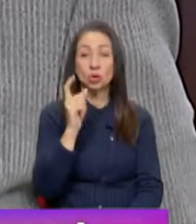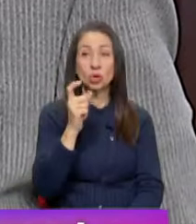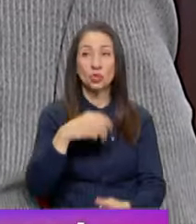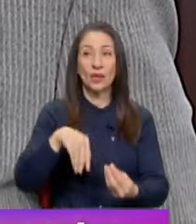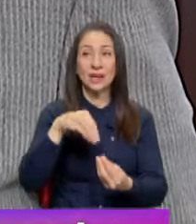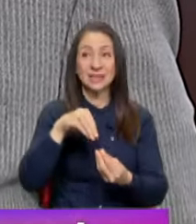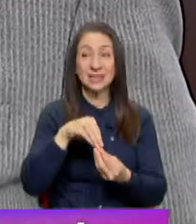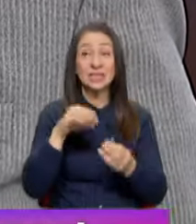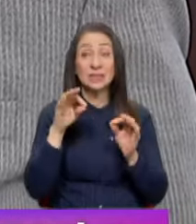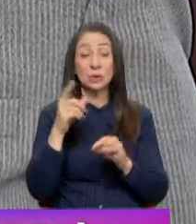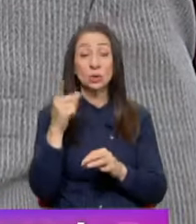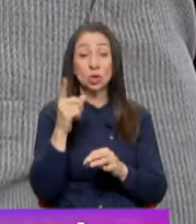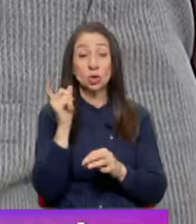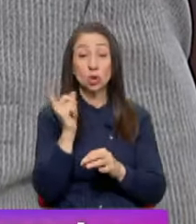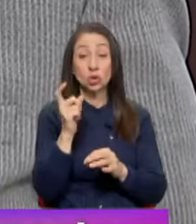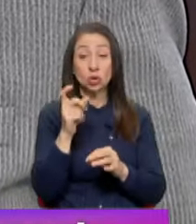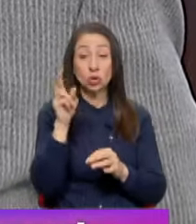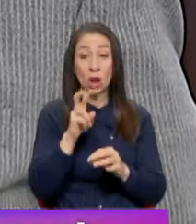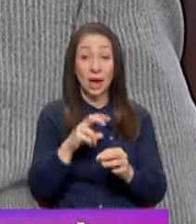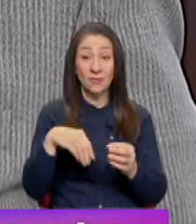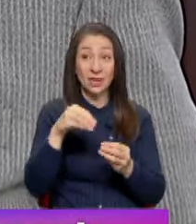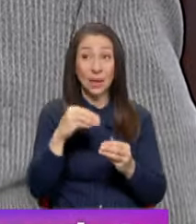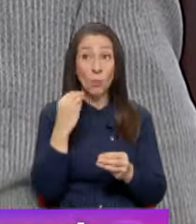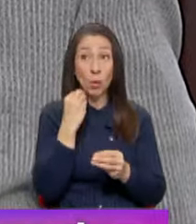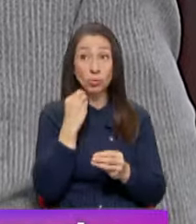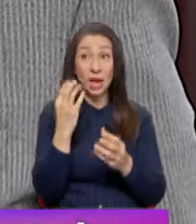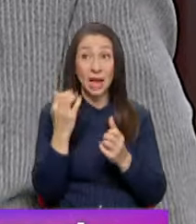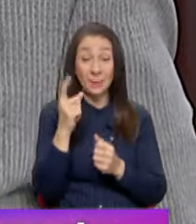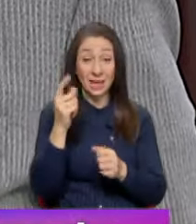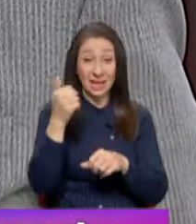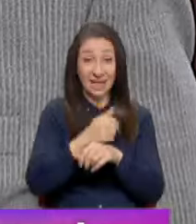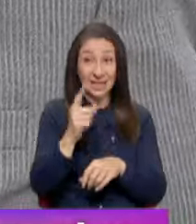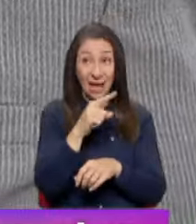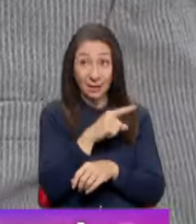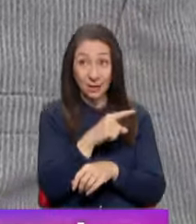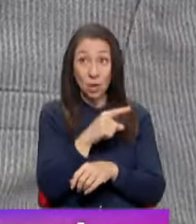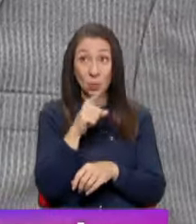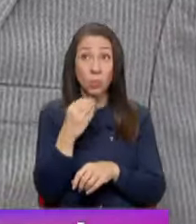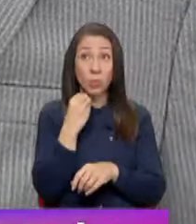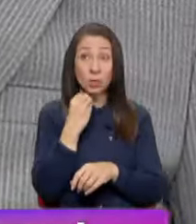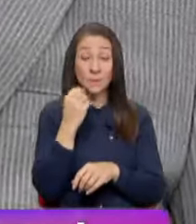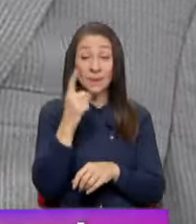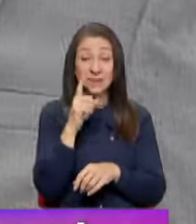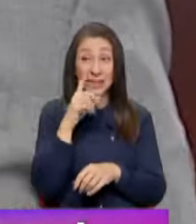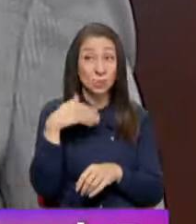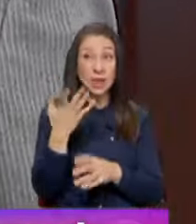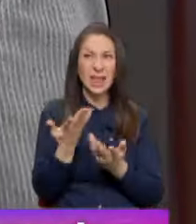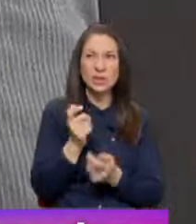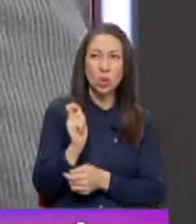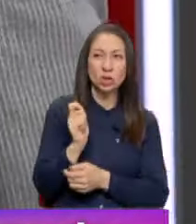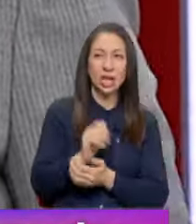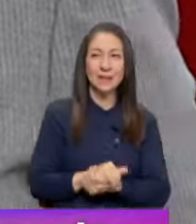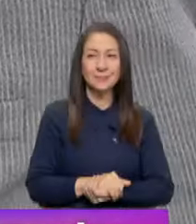faiz şimdi % dolar faiziyle borçlanan bir iktidar bu borcu 1 Nisan'dan sonra nasıl